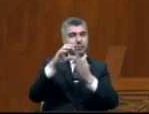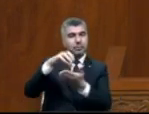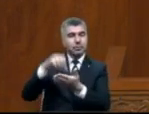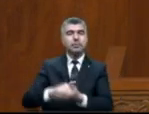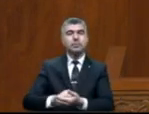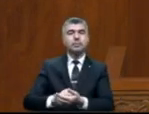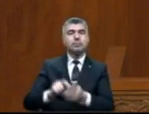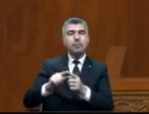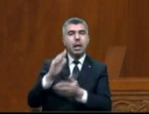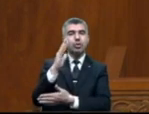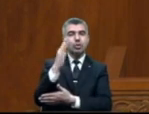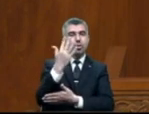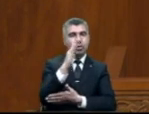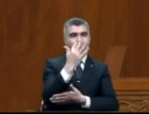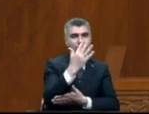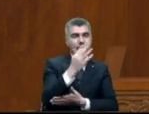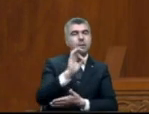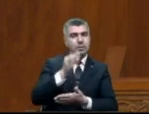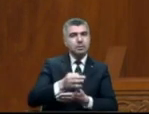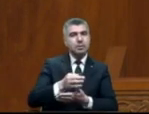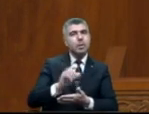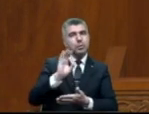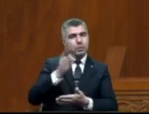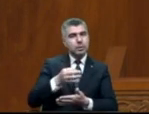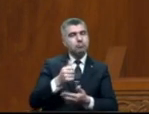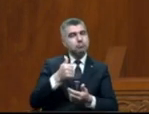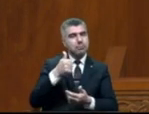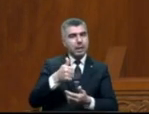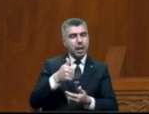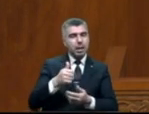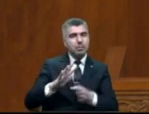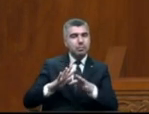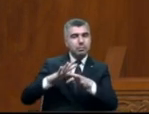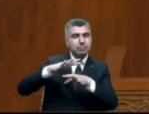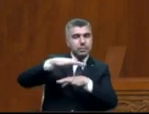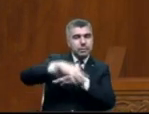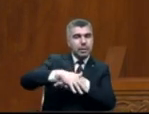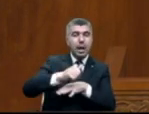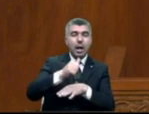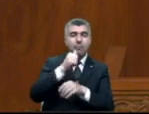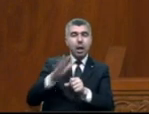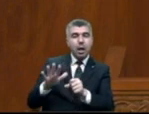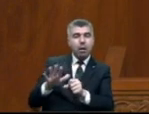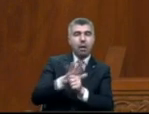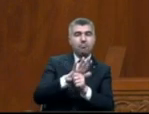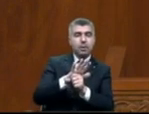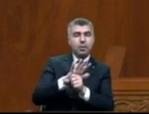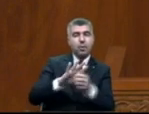تأثير إيجابي على الأشجار المثمرة، الموفورات الكلائية، حقينة السدود ونسبة الملء ومخزون المياه